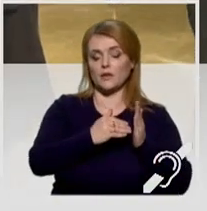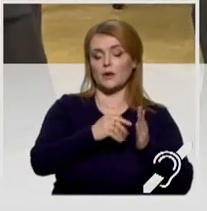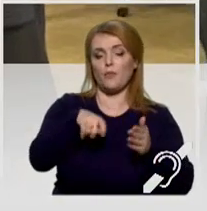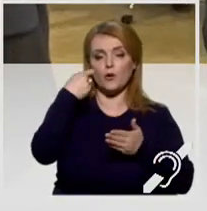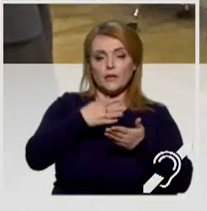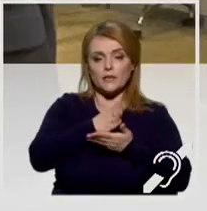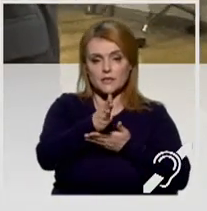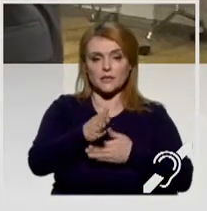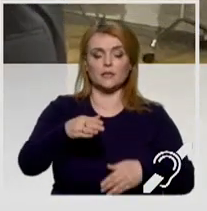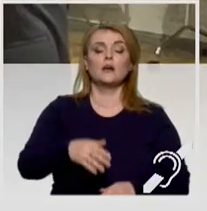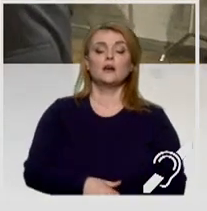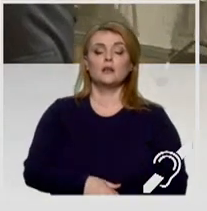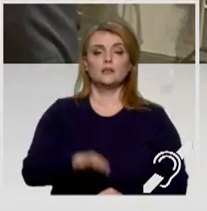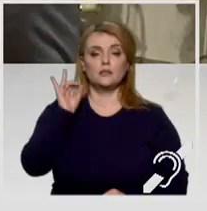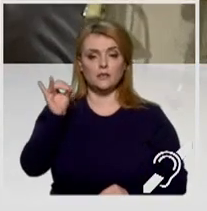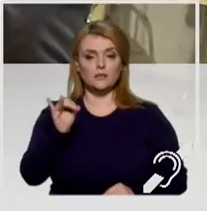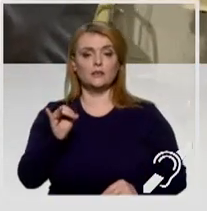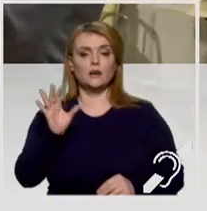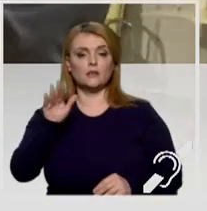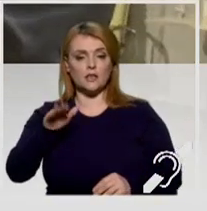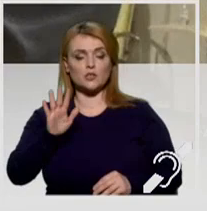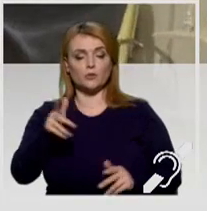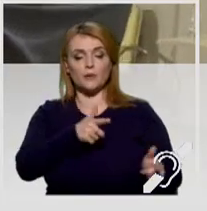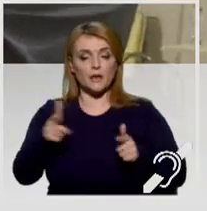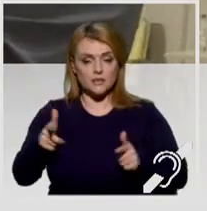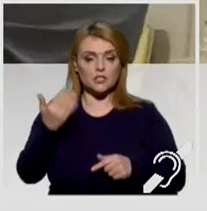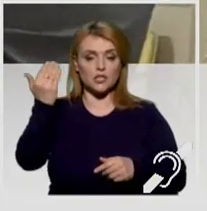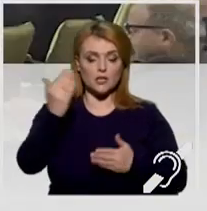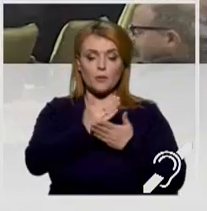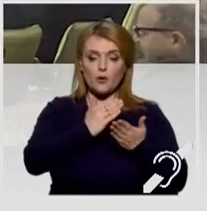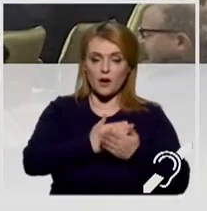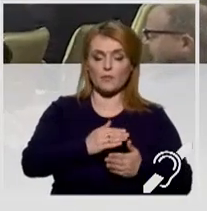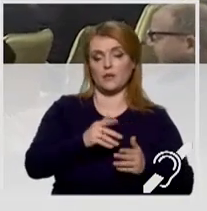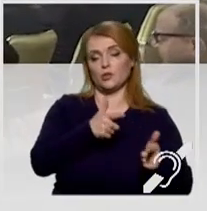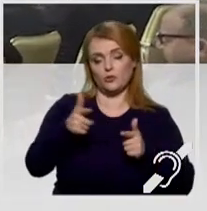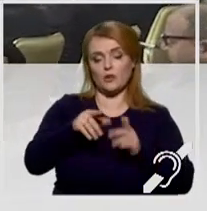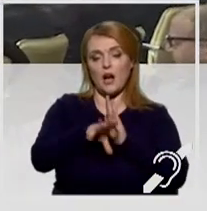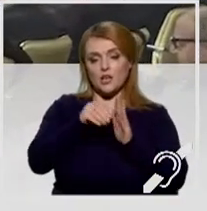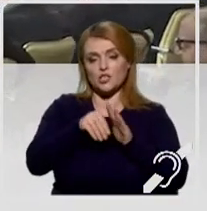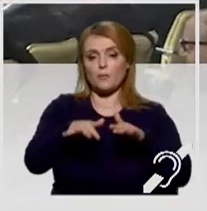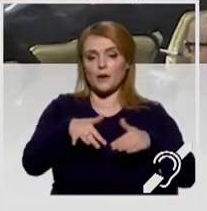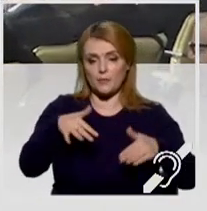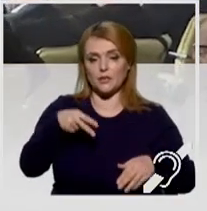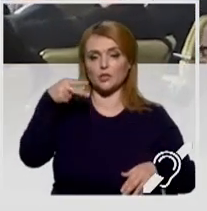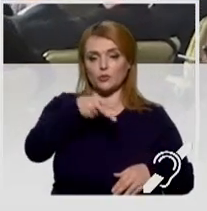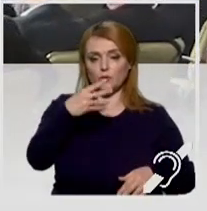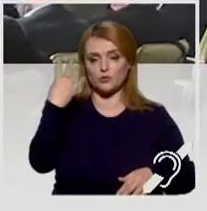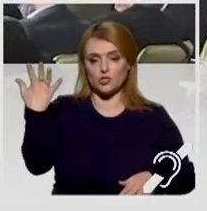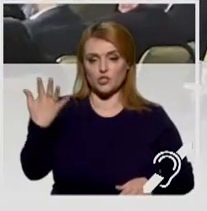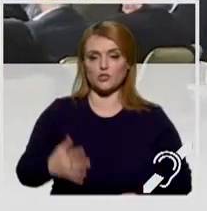ce va fi supus consultării publice și va urma pregătirea blocului politic pentru alegerile parlamentare din